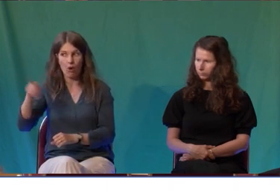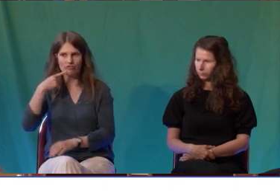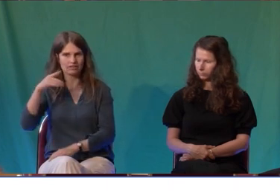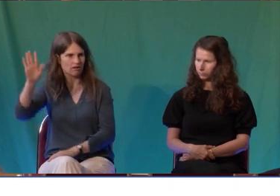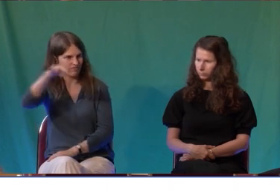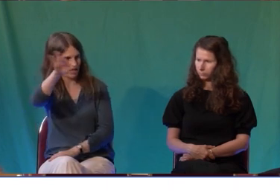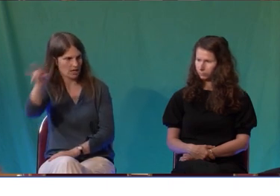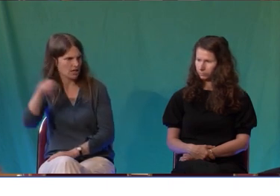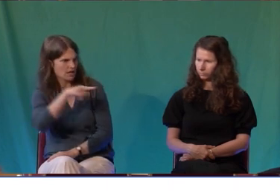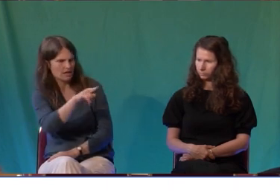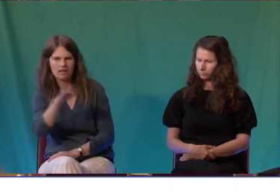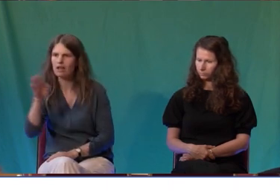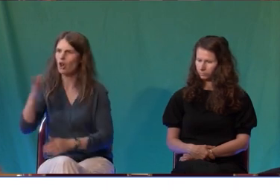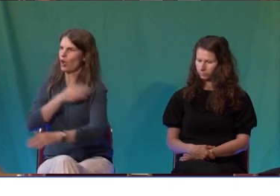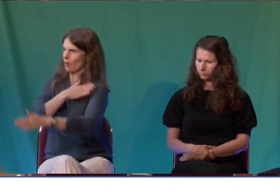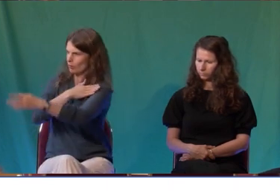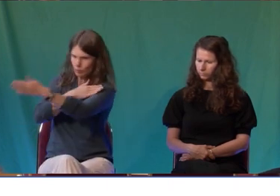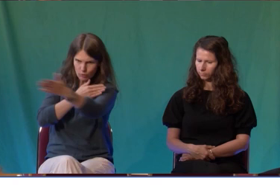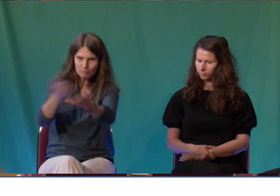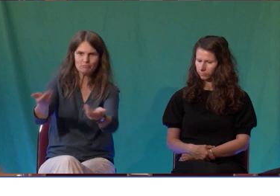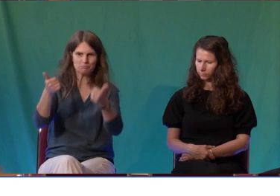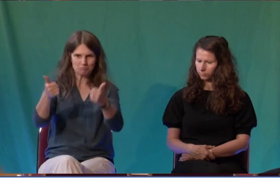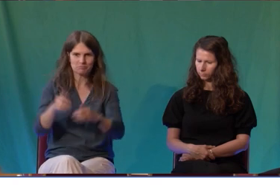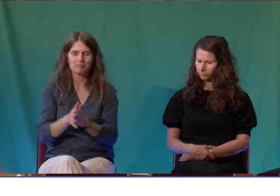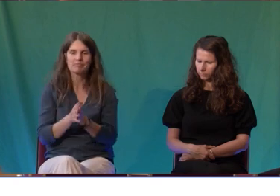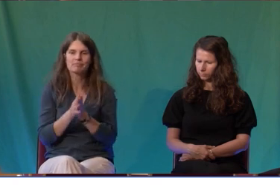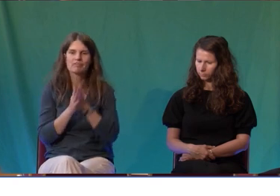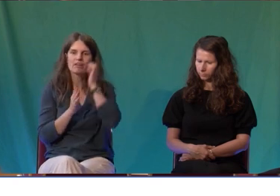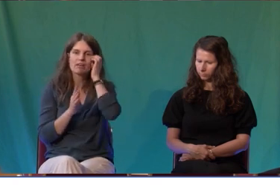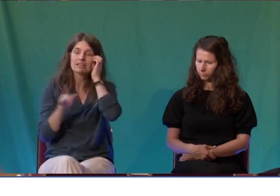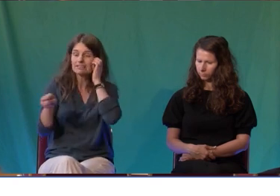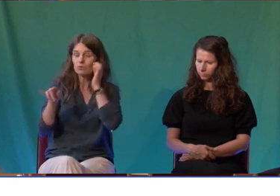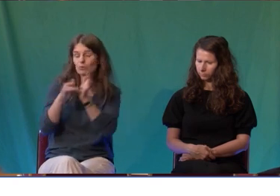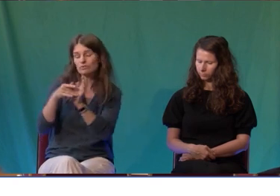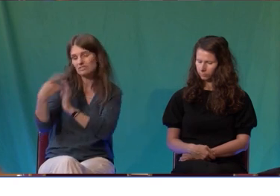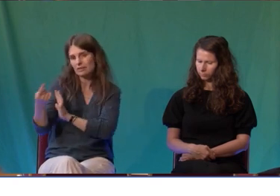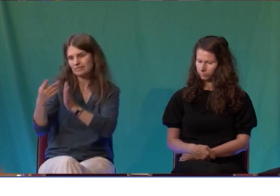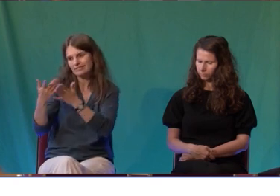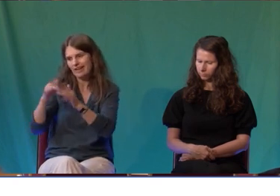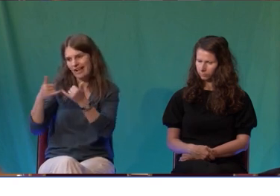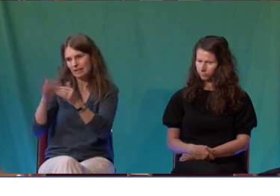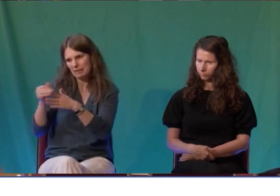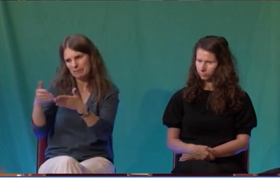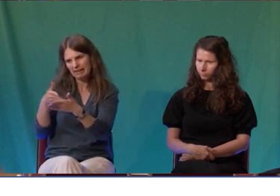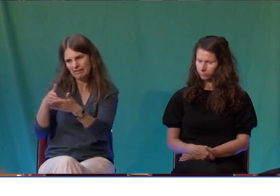als wunderbare Institutionen um Informationen über Eltern mit Behinderung und elternassistenz zu bekommen